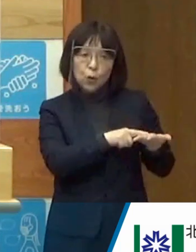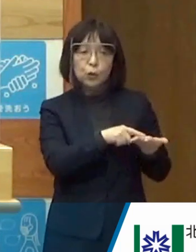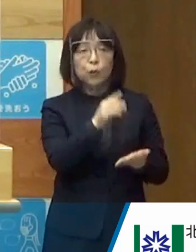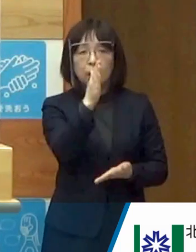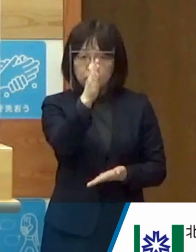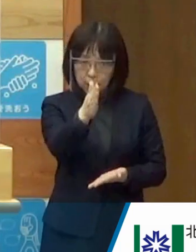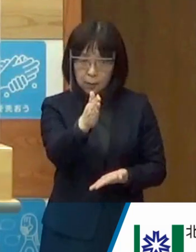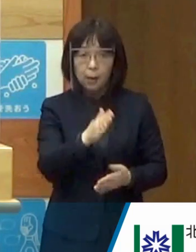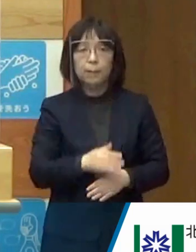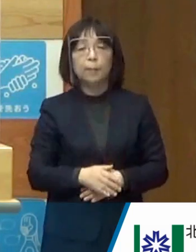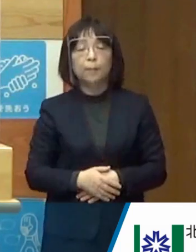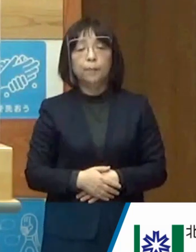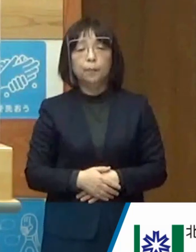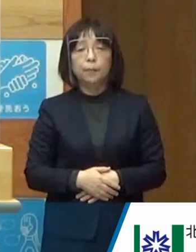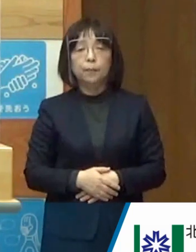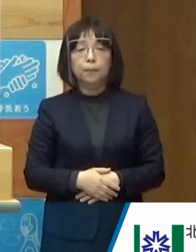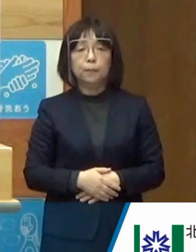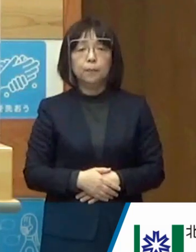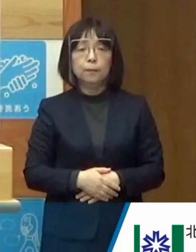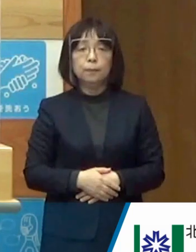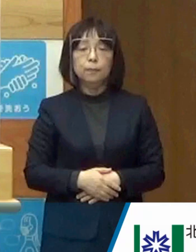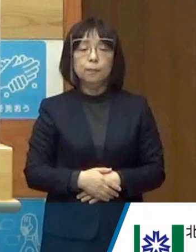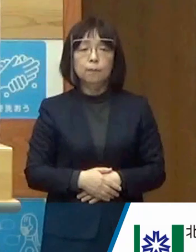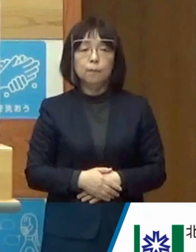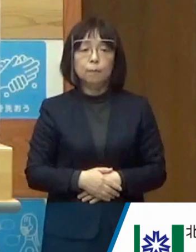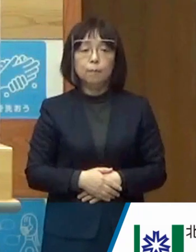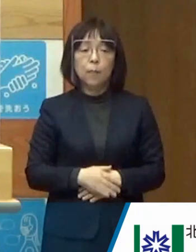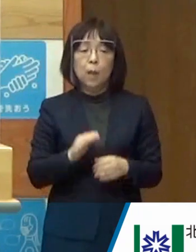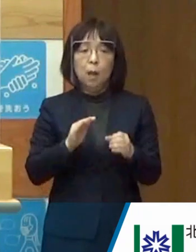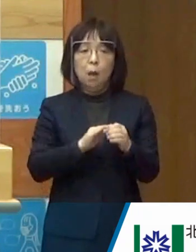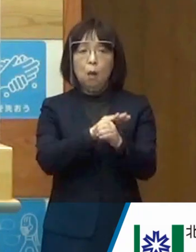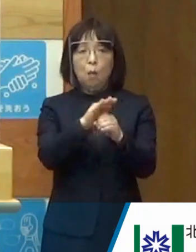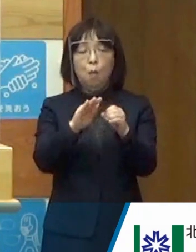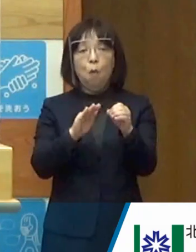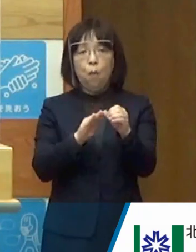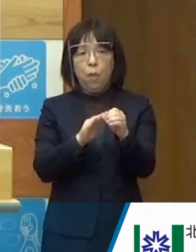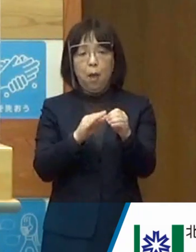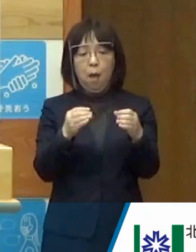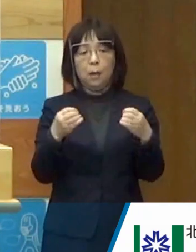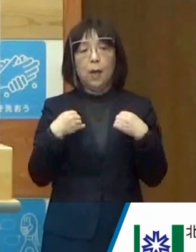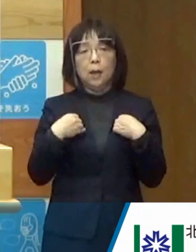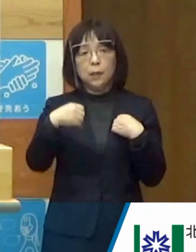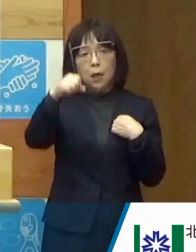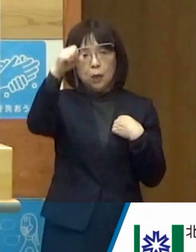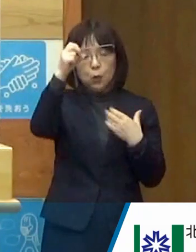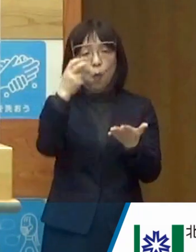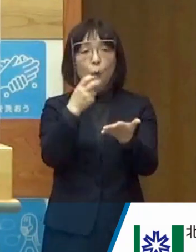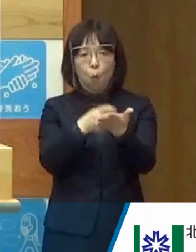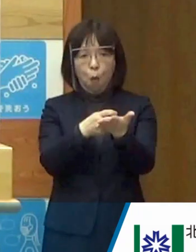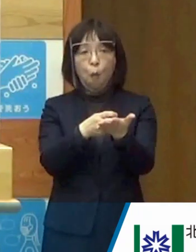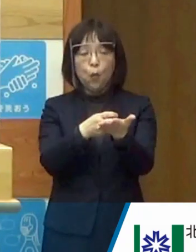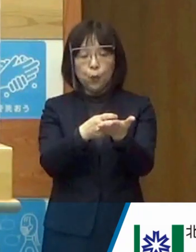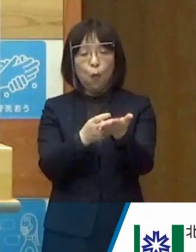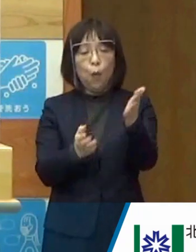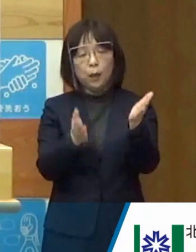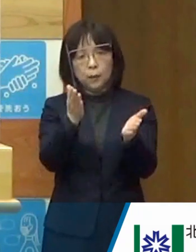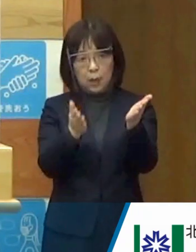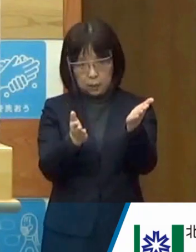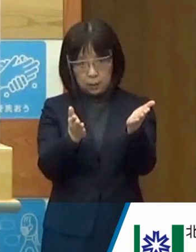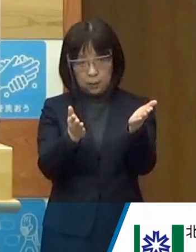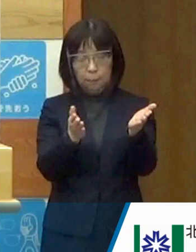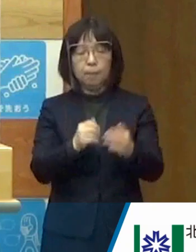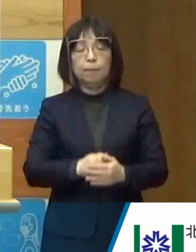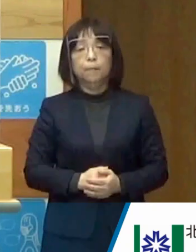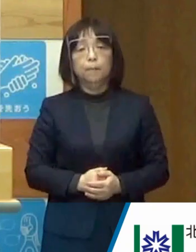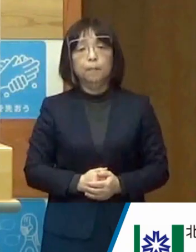ようお願いいたします。新型コロナウイルスの感染症法上の取り扱いについてであり